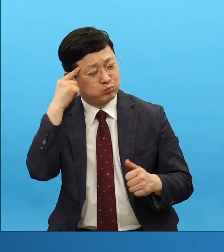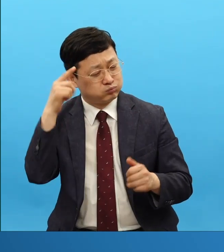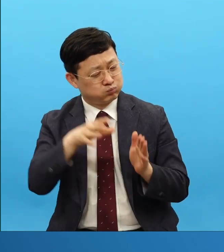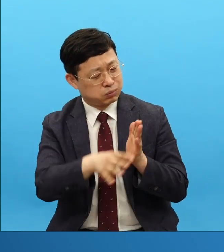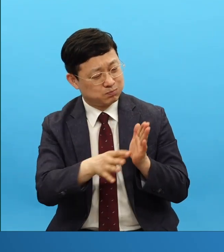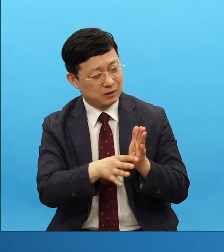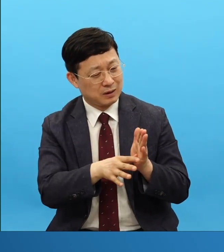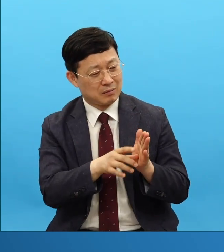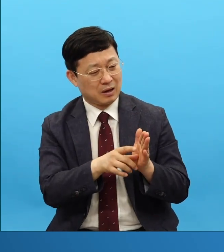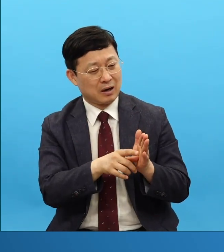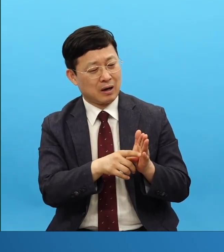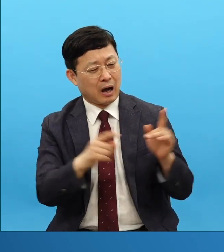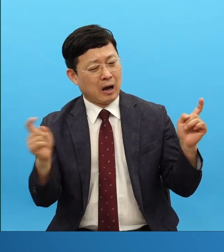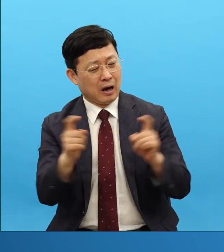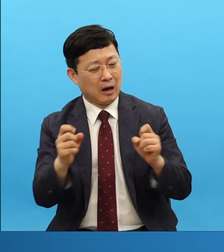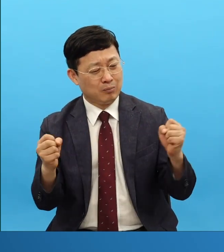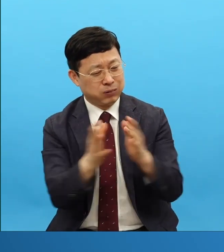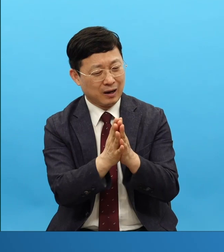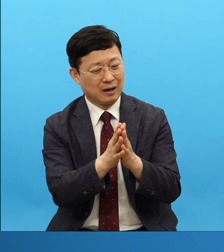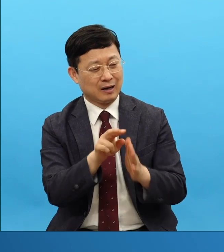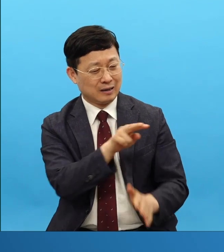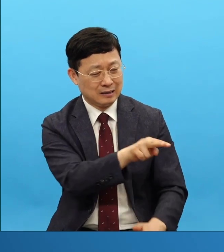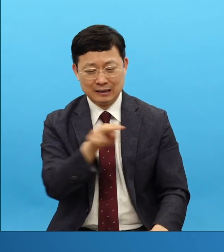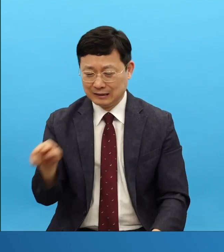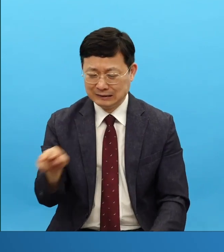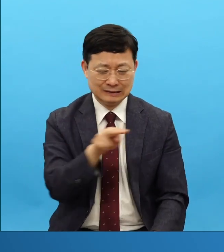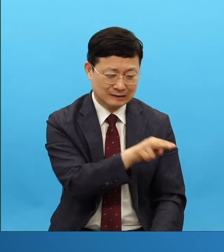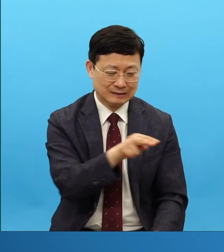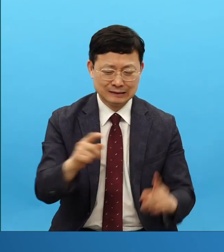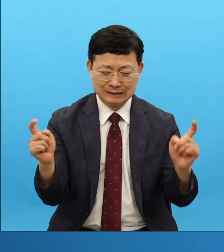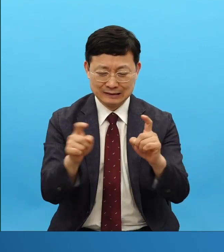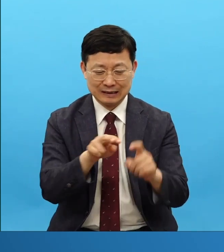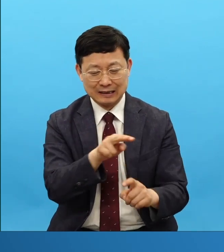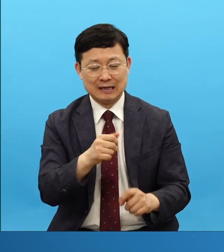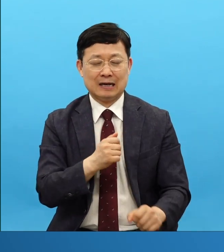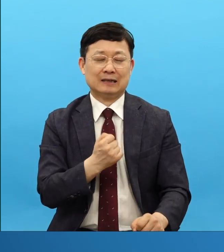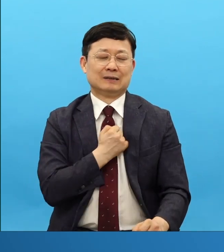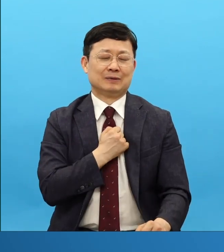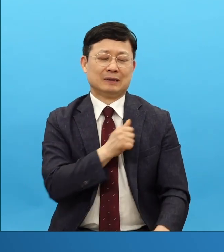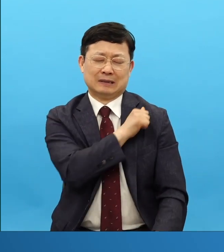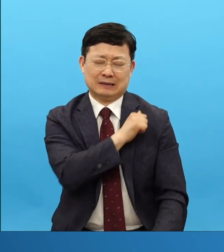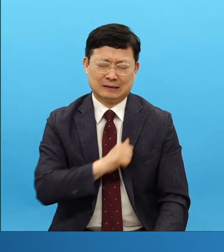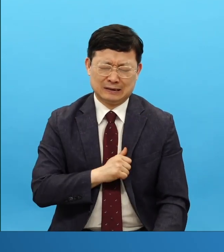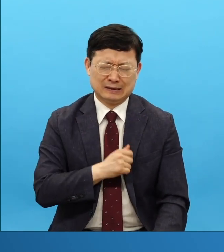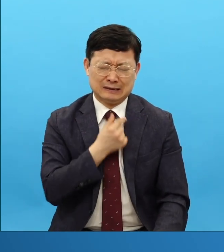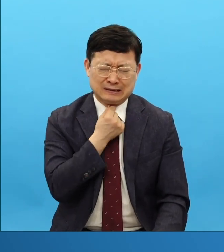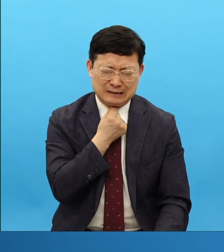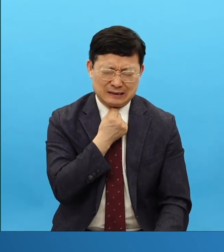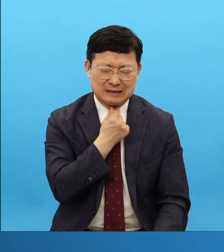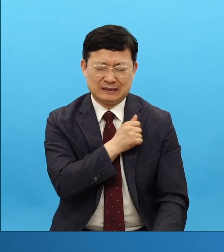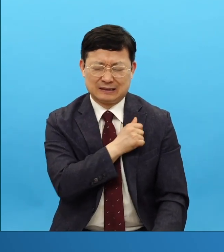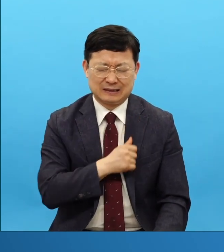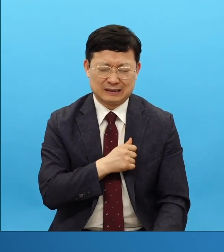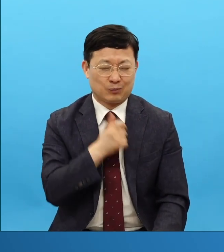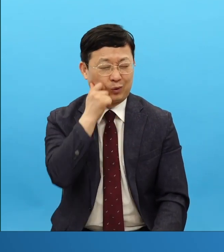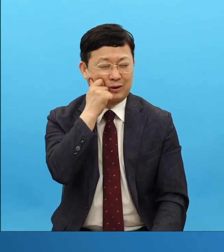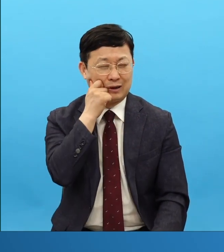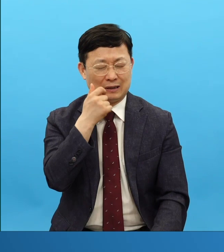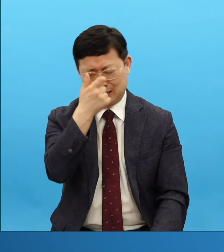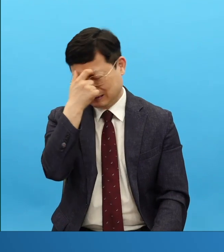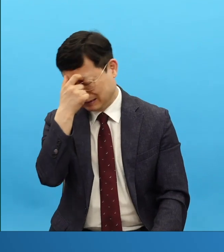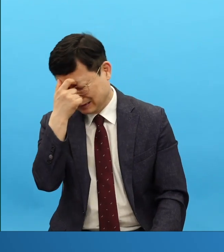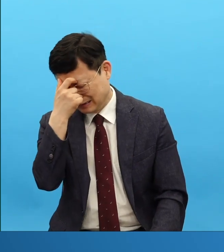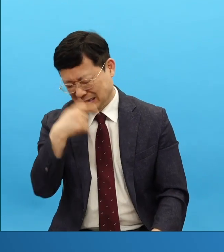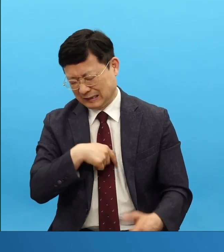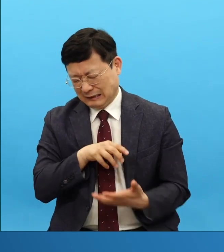겁니까 지금? Seems like all the politicians are just crazy. What are they doing? 참아라는 게 힘들어 죽겠어. 나 기도 안 하면 못하니까 기도하러 사꾼다